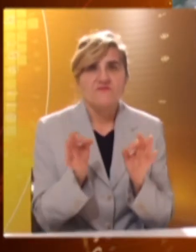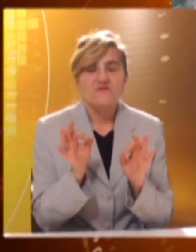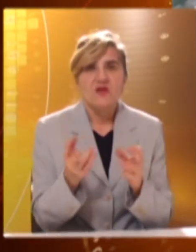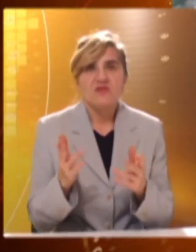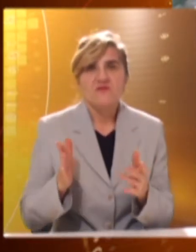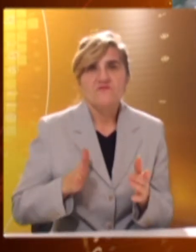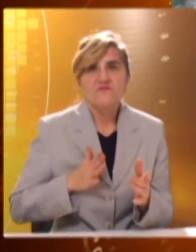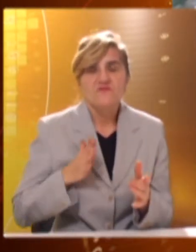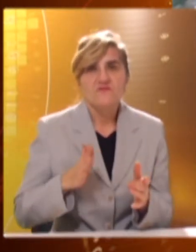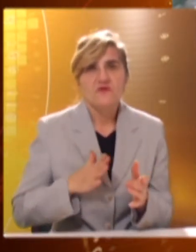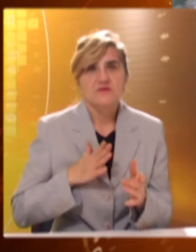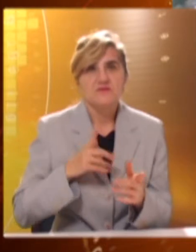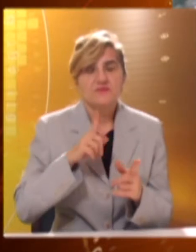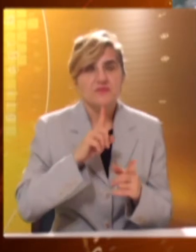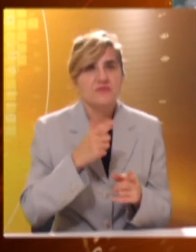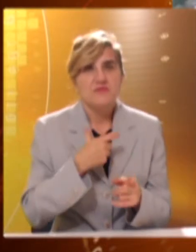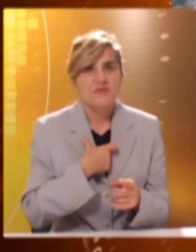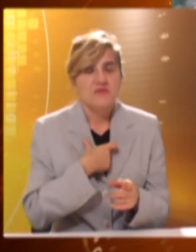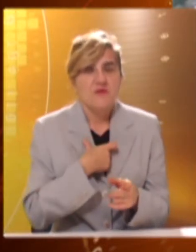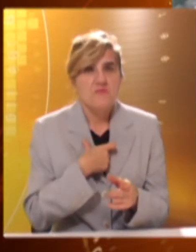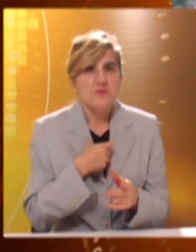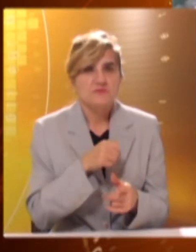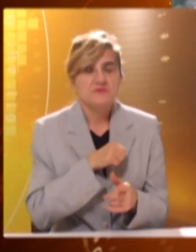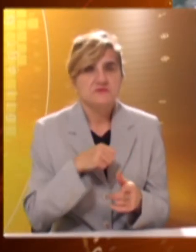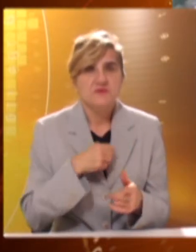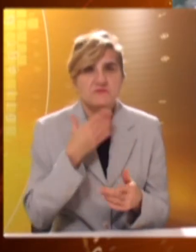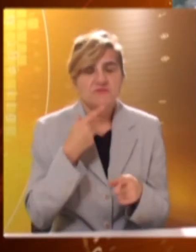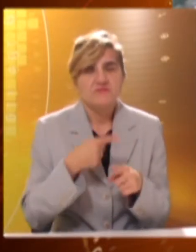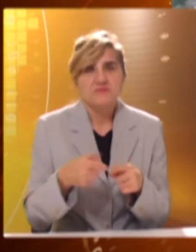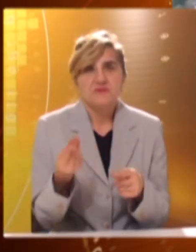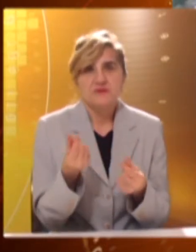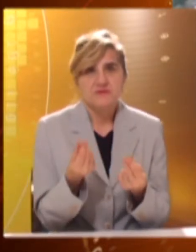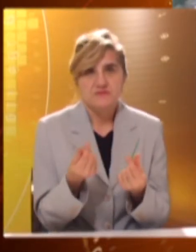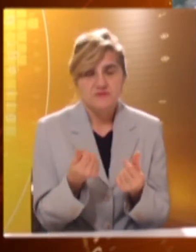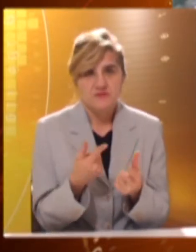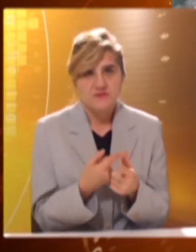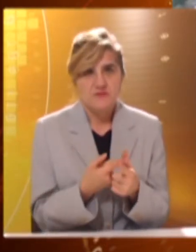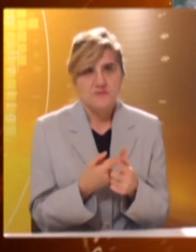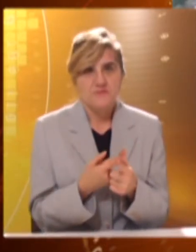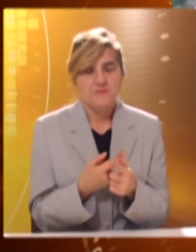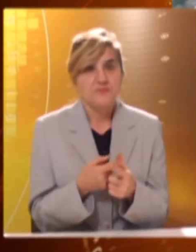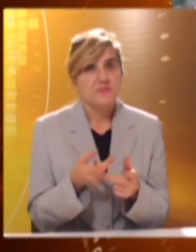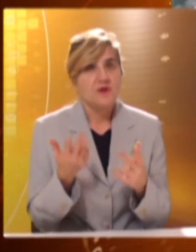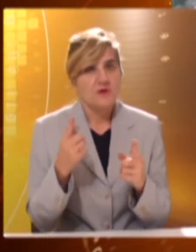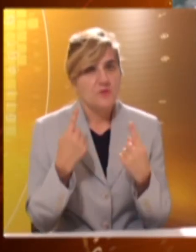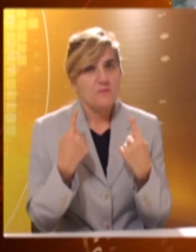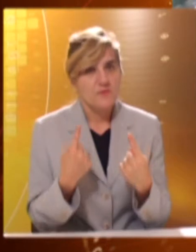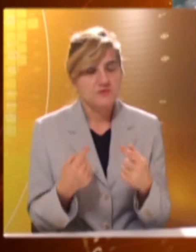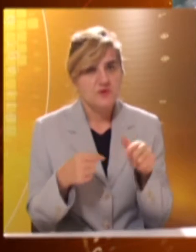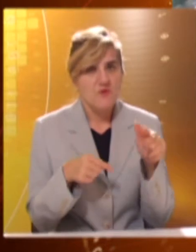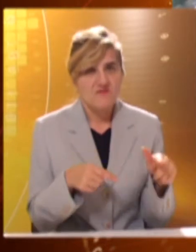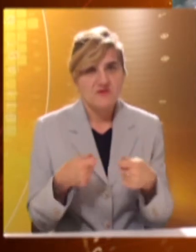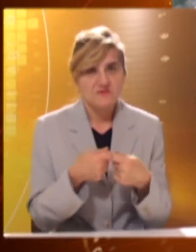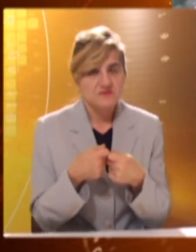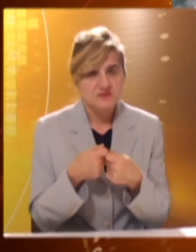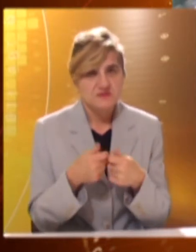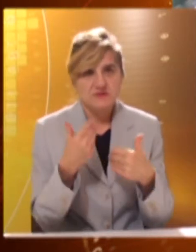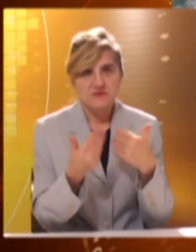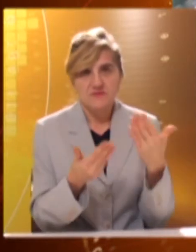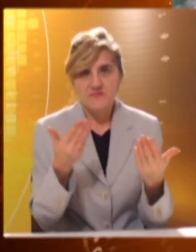vredne su realizacija, ne mogu često da se ostvare upravo zbog nedostataka sredstava, a postojanje ovakvih fondacija